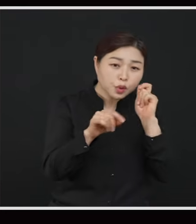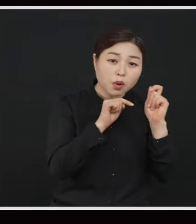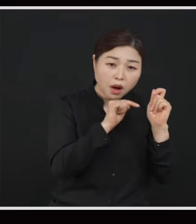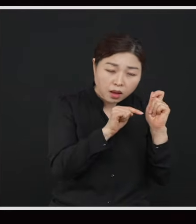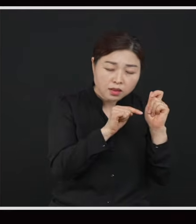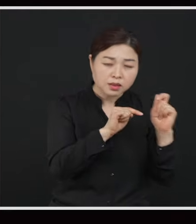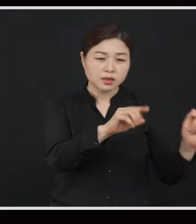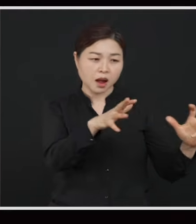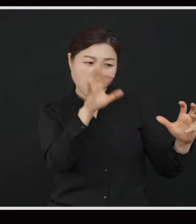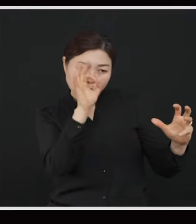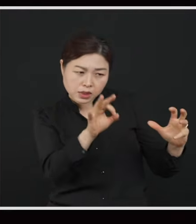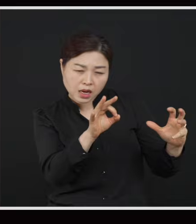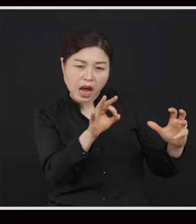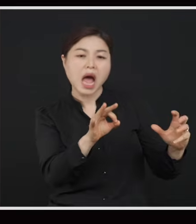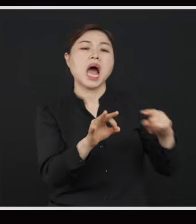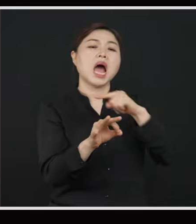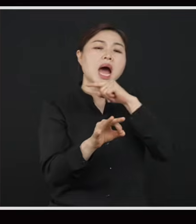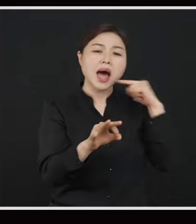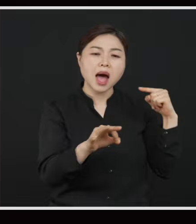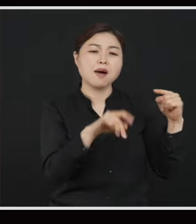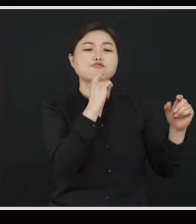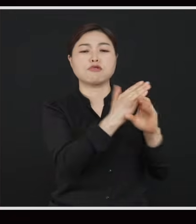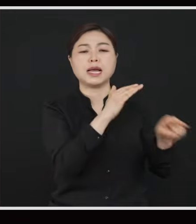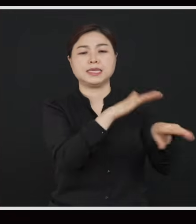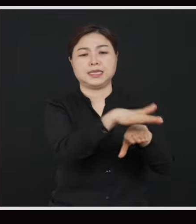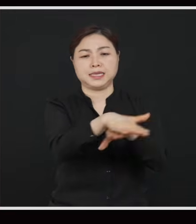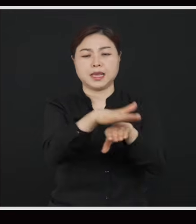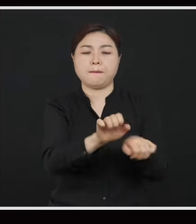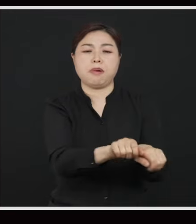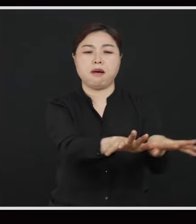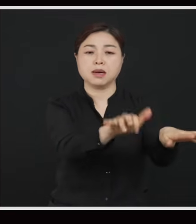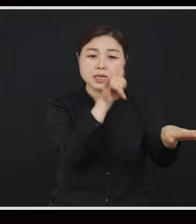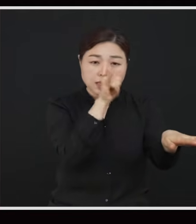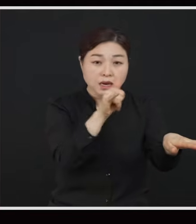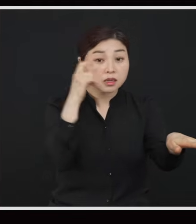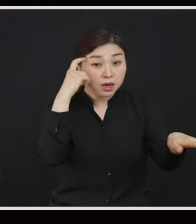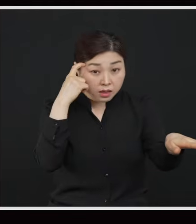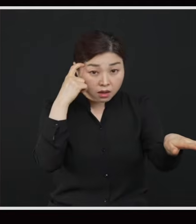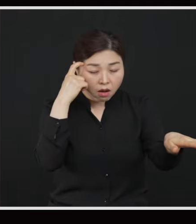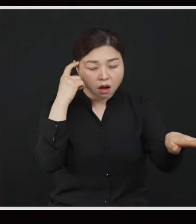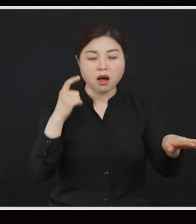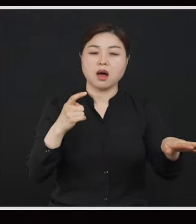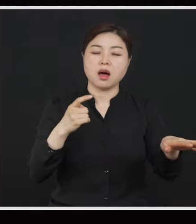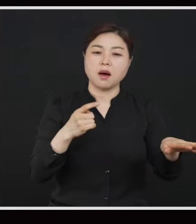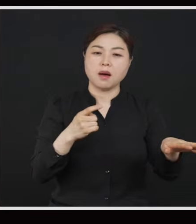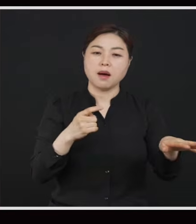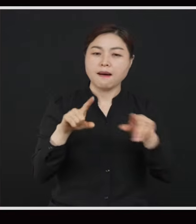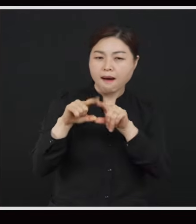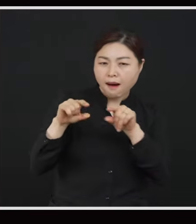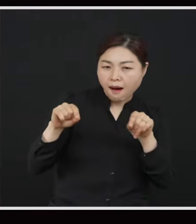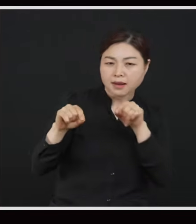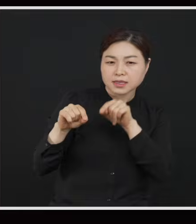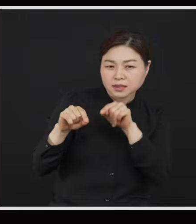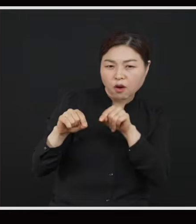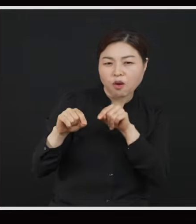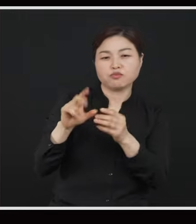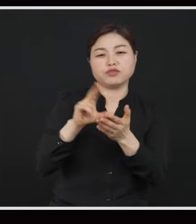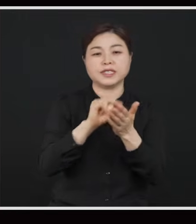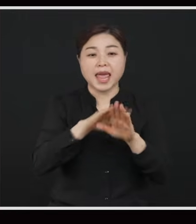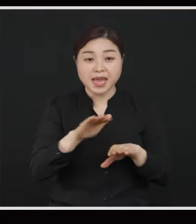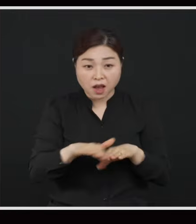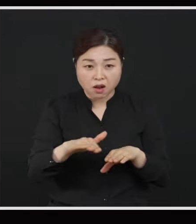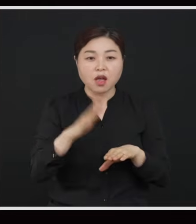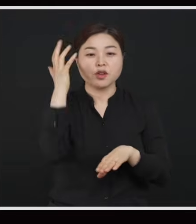혁명이 일어난다. 공산주의 혁명이 일어난다. 그런 계산을 하고 식량 문제를 우방 식량 문제를 해결해 주면은